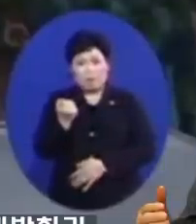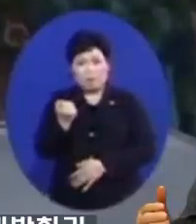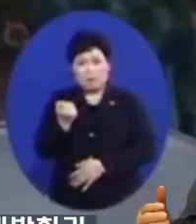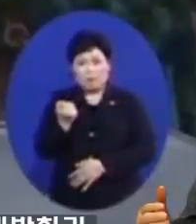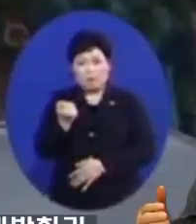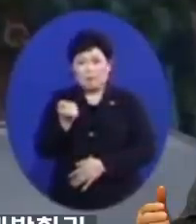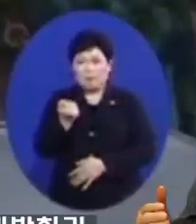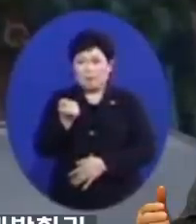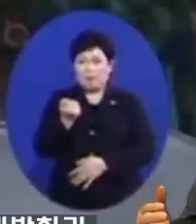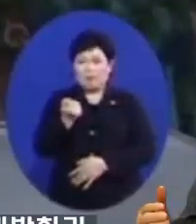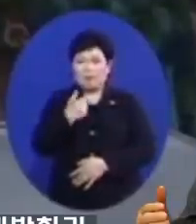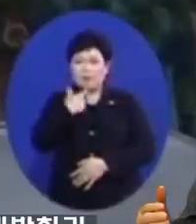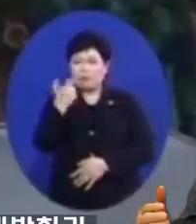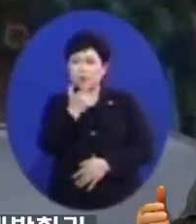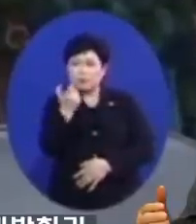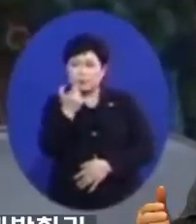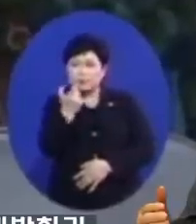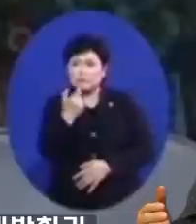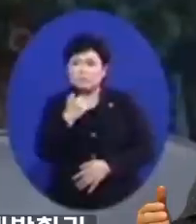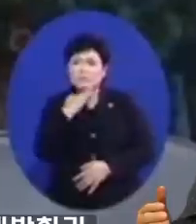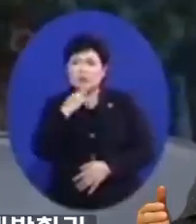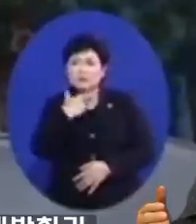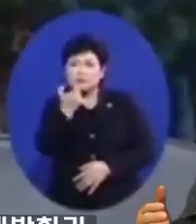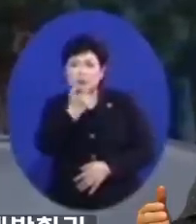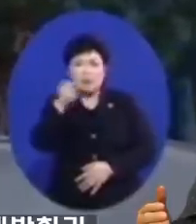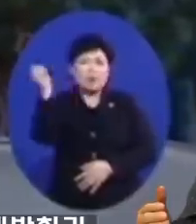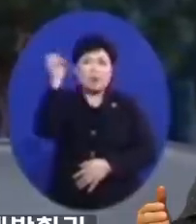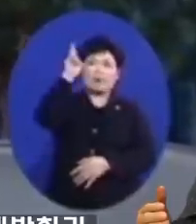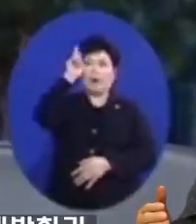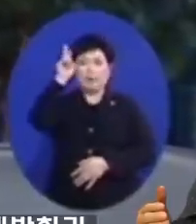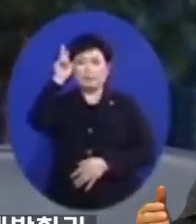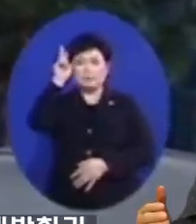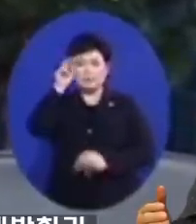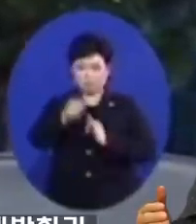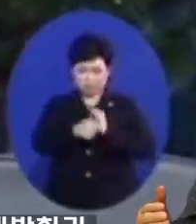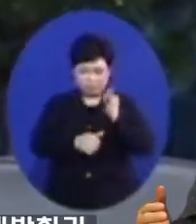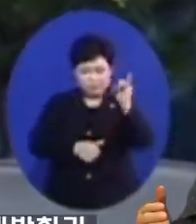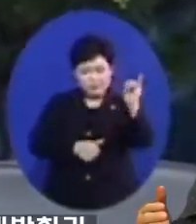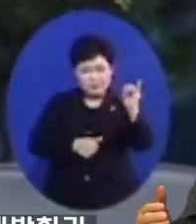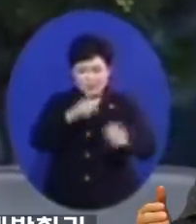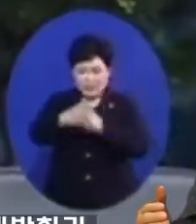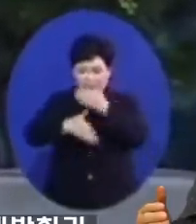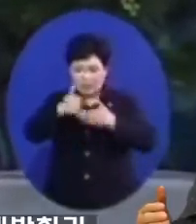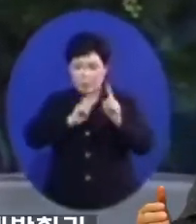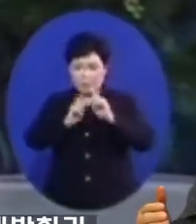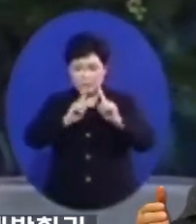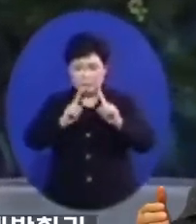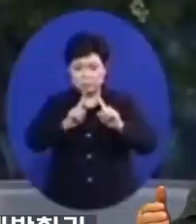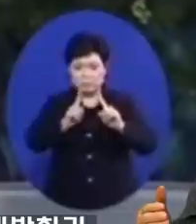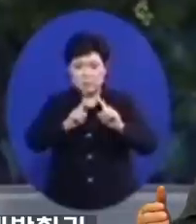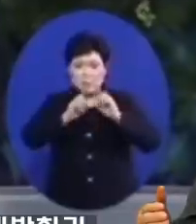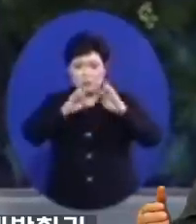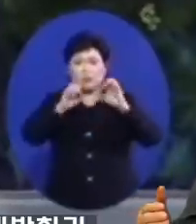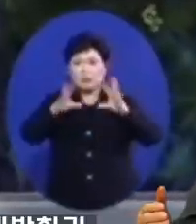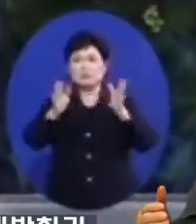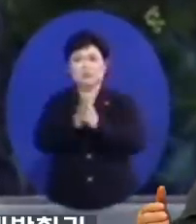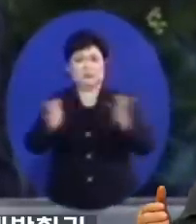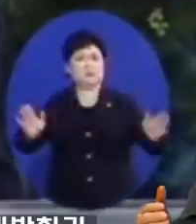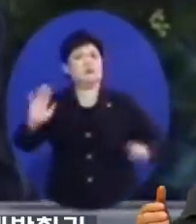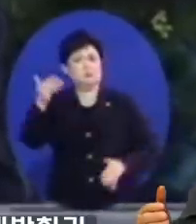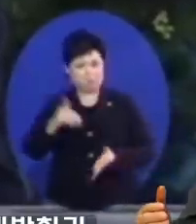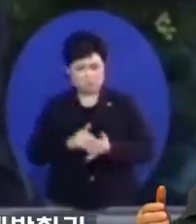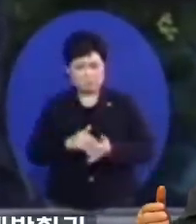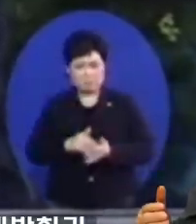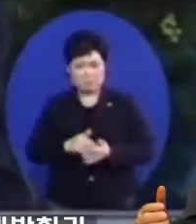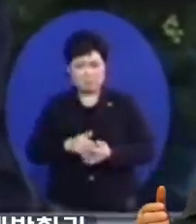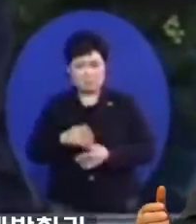아, 60이 넘어서 갑자기 하나님 말씀을 전하기 시작한 것입니다.